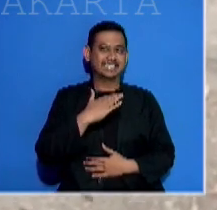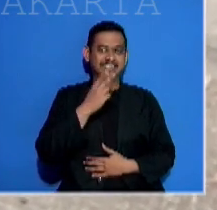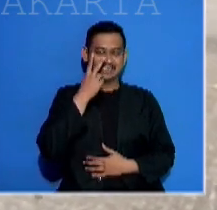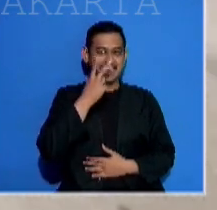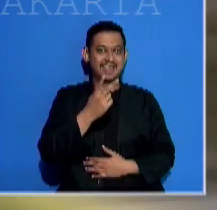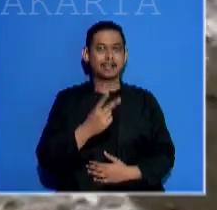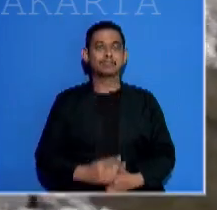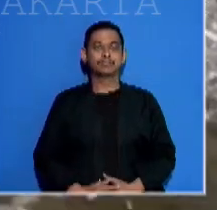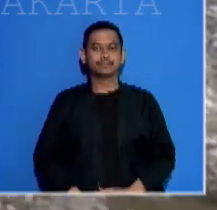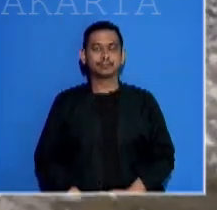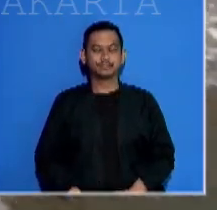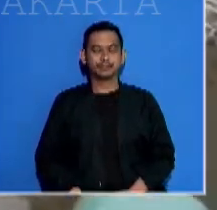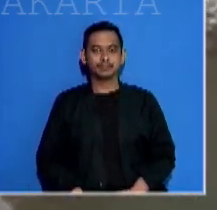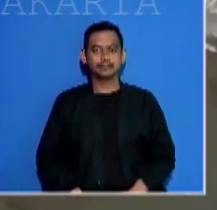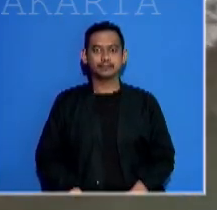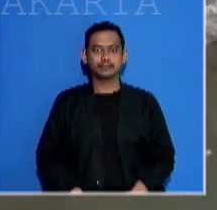dia.